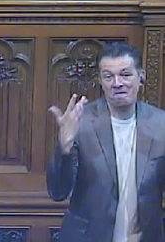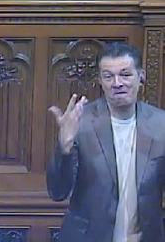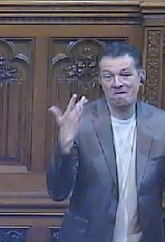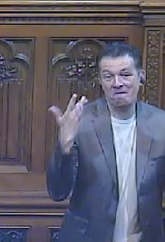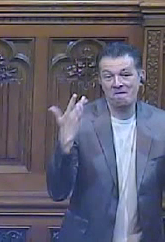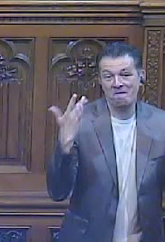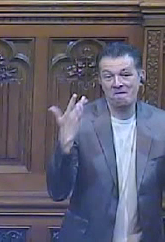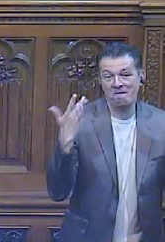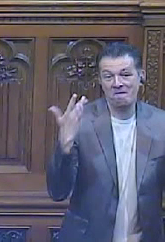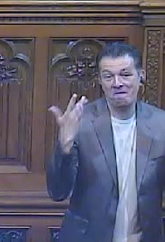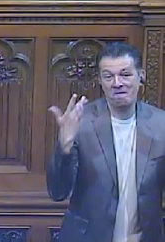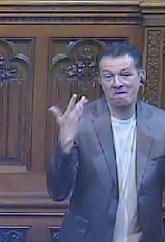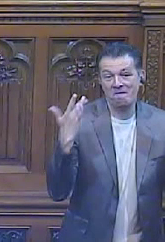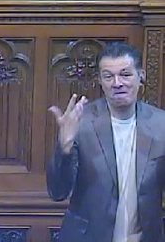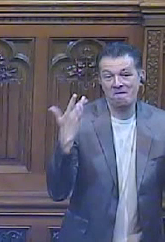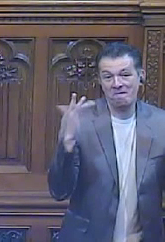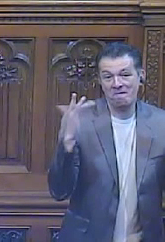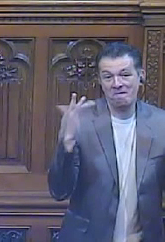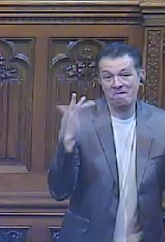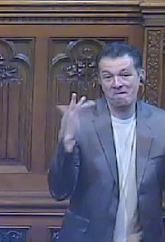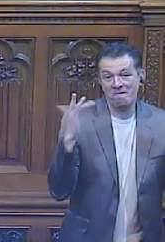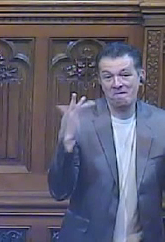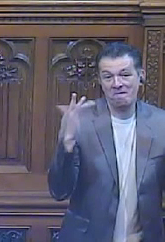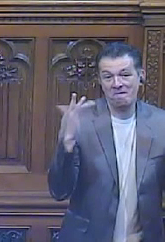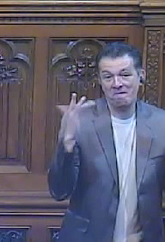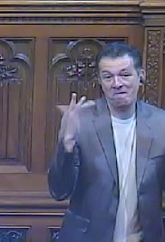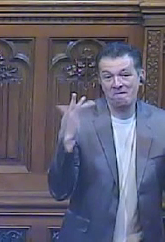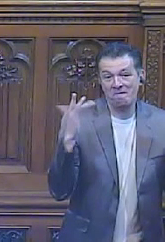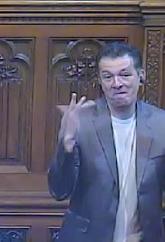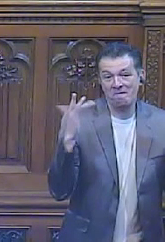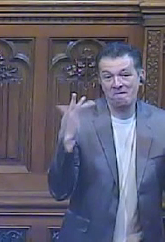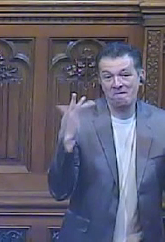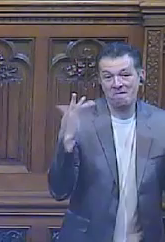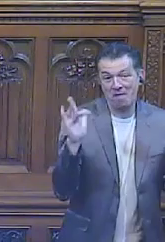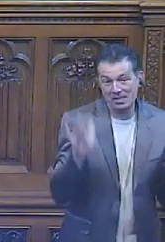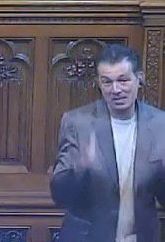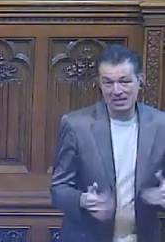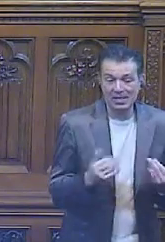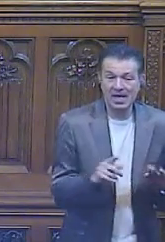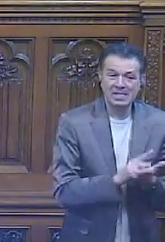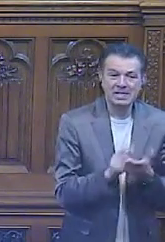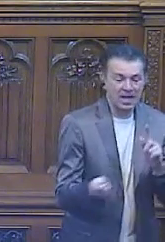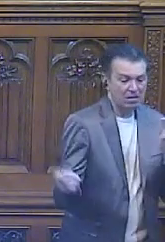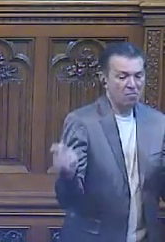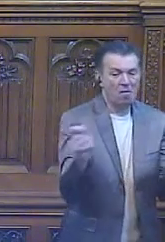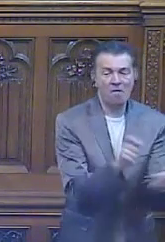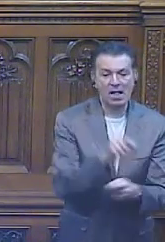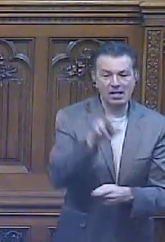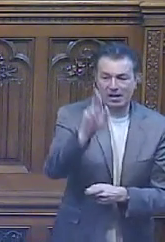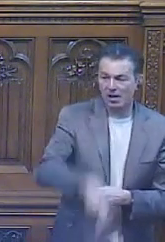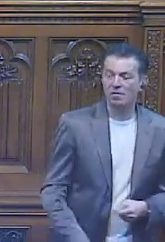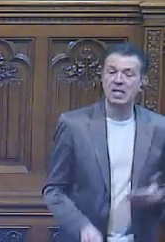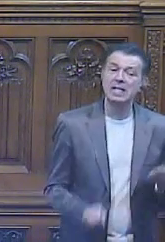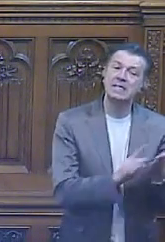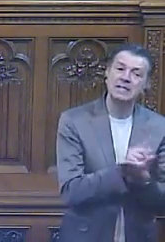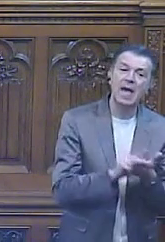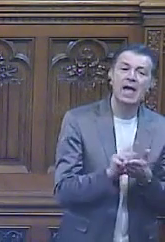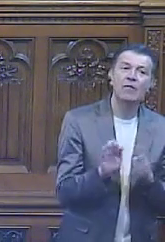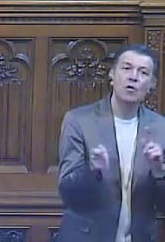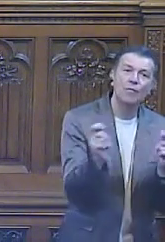und Herren, wenn das soziale Politik sein soll, dann weiß ich nicht. Es ist Zeit für einen Wandel in Wien. Es ist Zeit